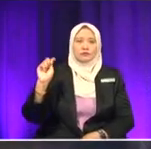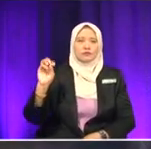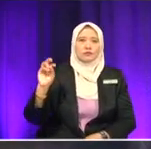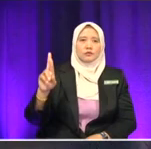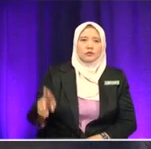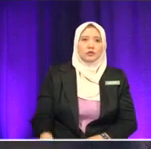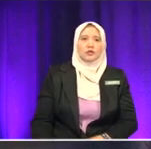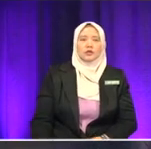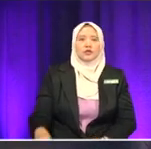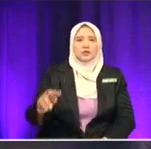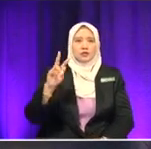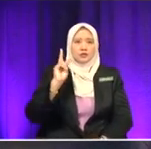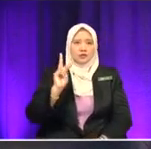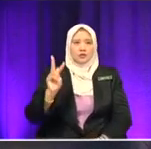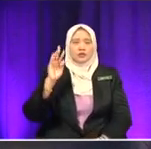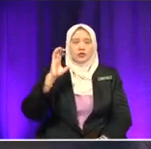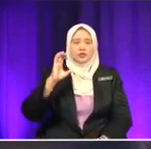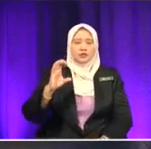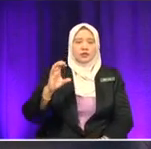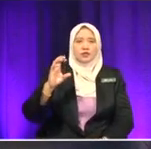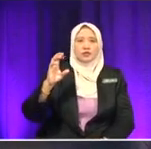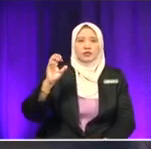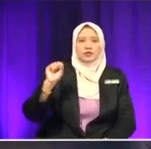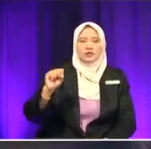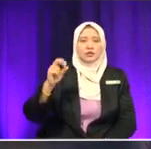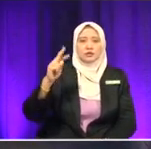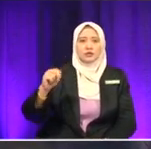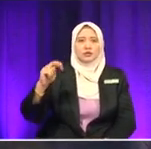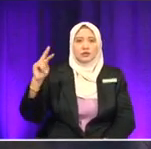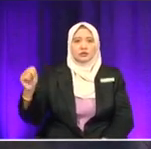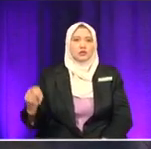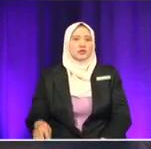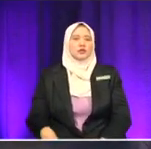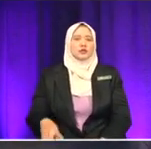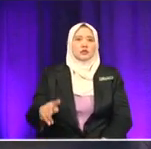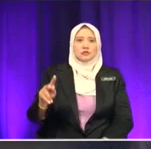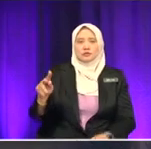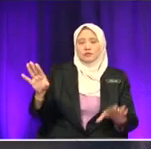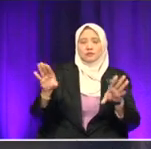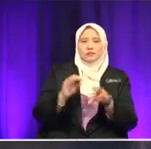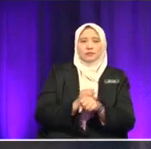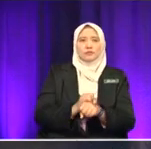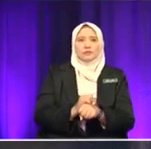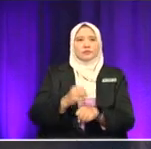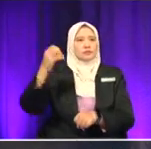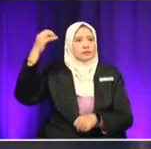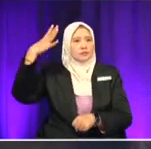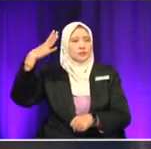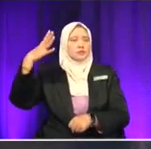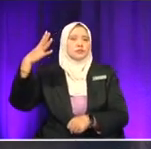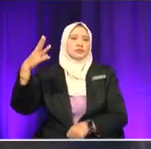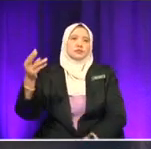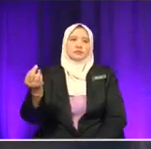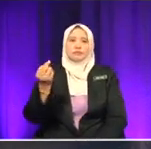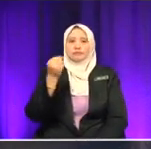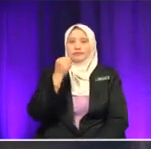iaitu KCSNN, iaitu kelembapan, cahaya, S, suhu, N, nutrien dan